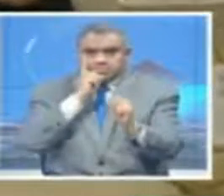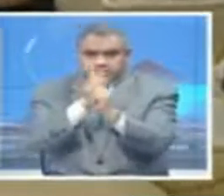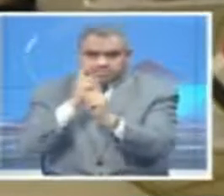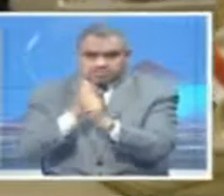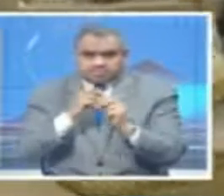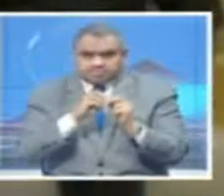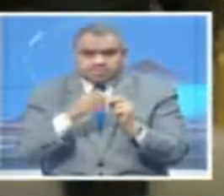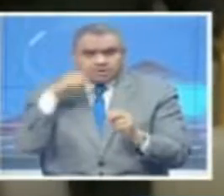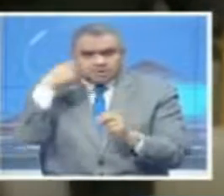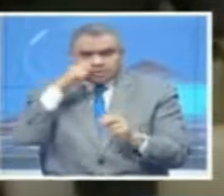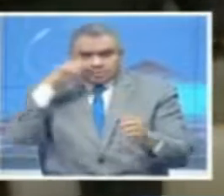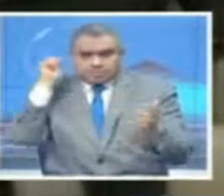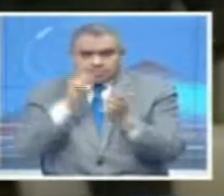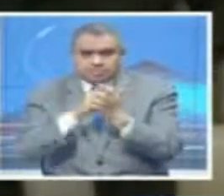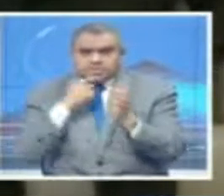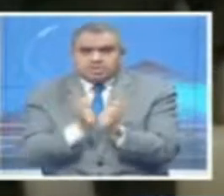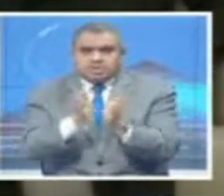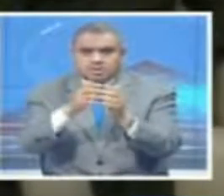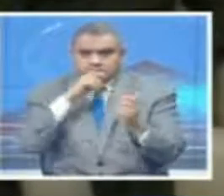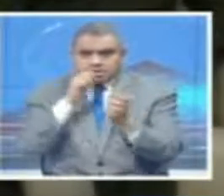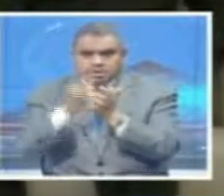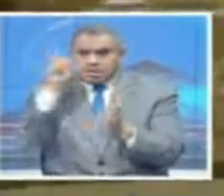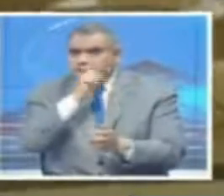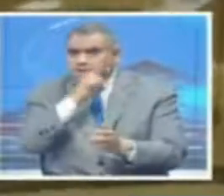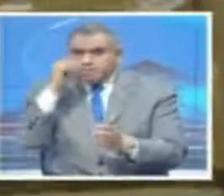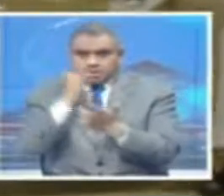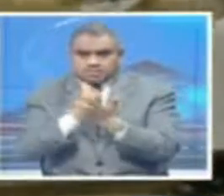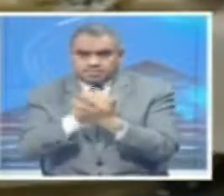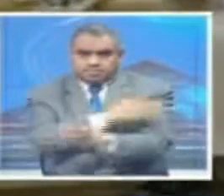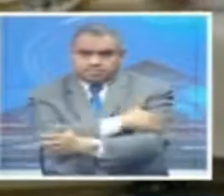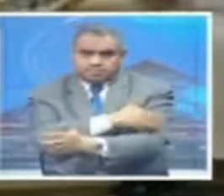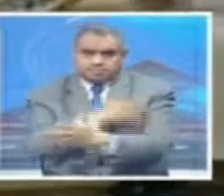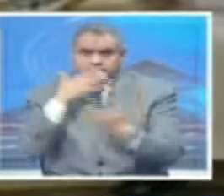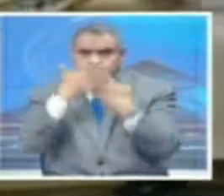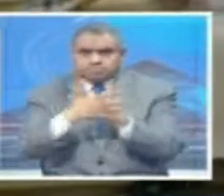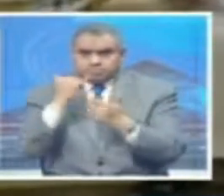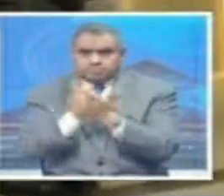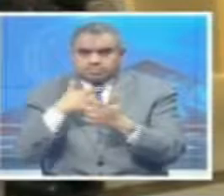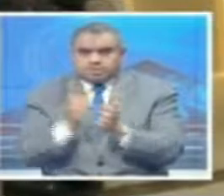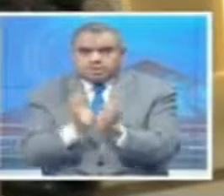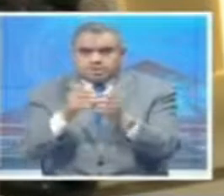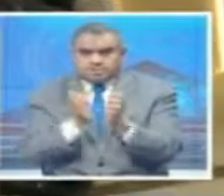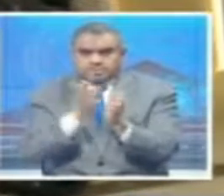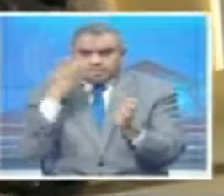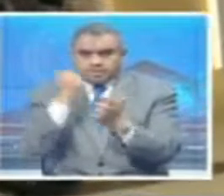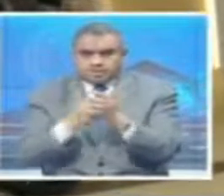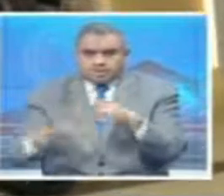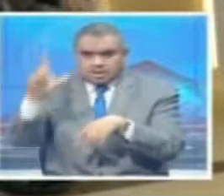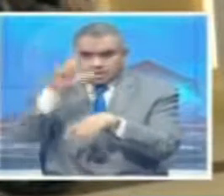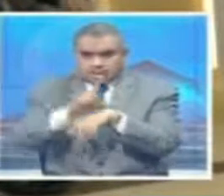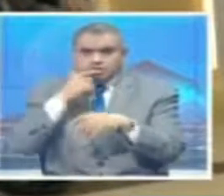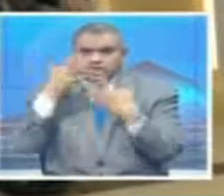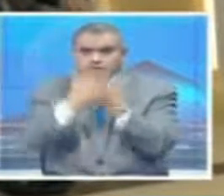من الرئيس التنفيذي لمجموعة إج الإماراتية وعدد من كبار قيادات المجموعة واتحاد مجموعة